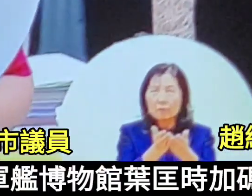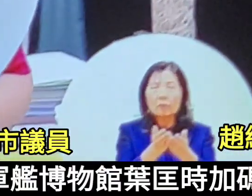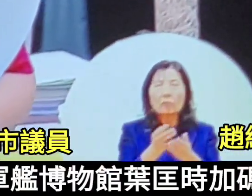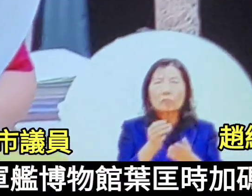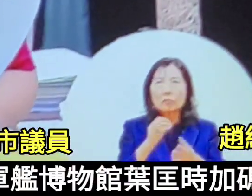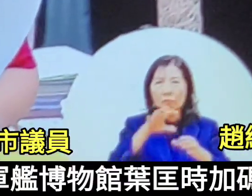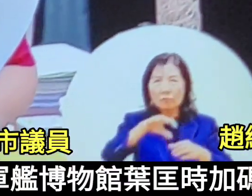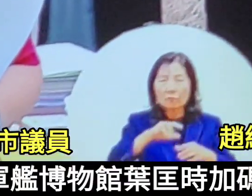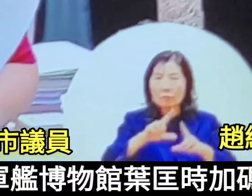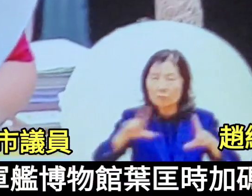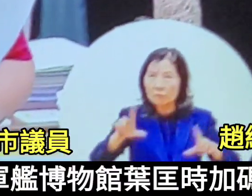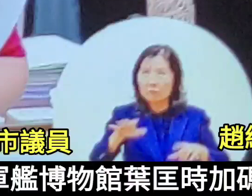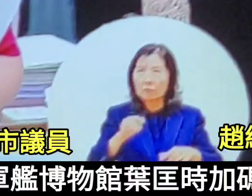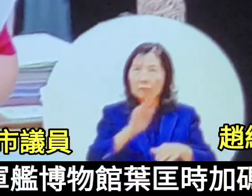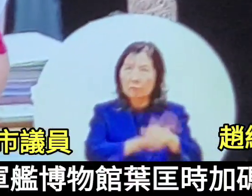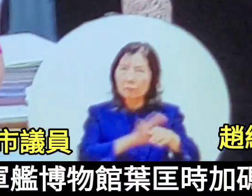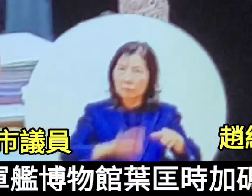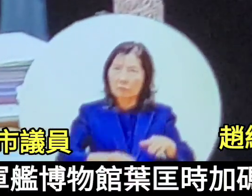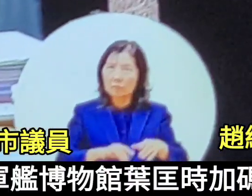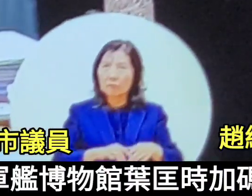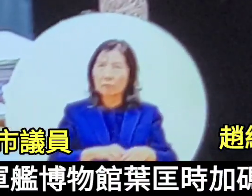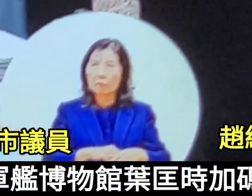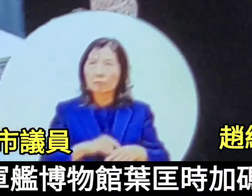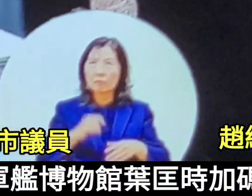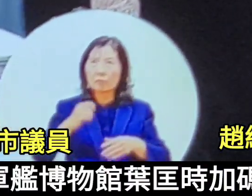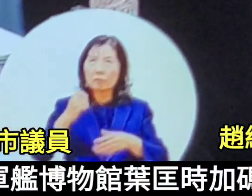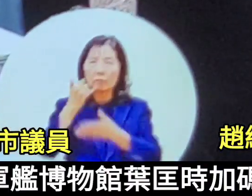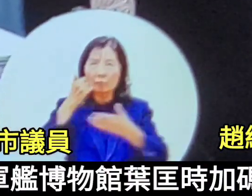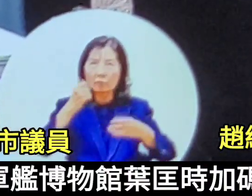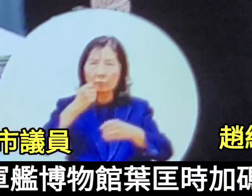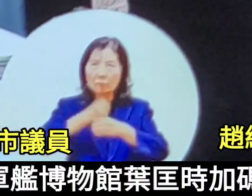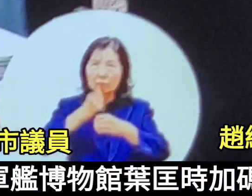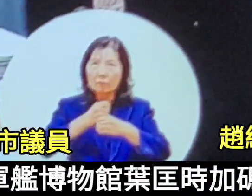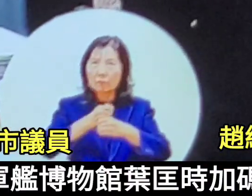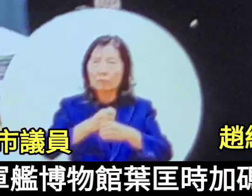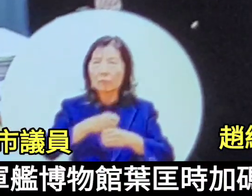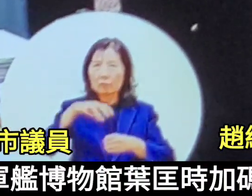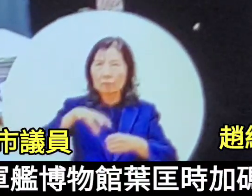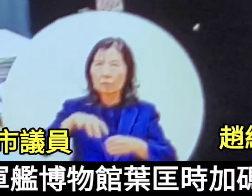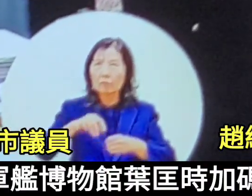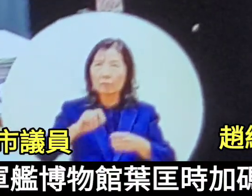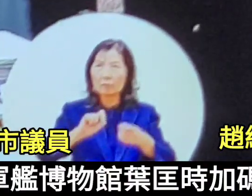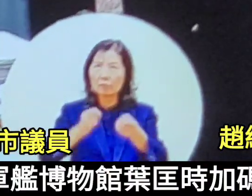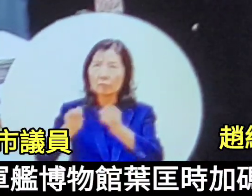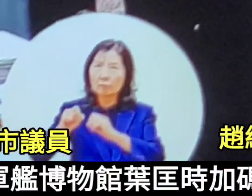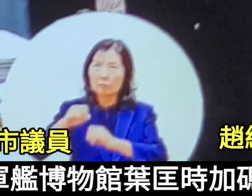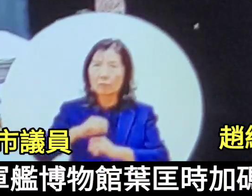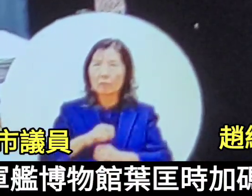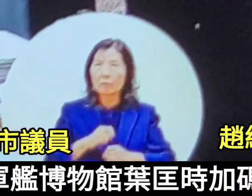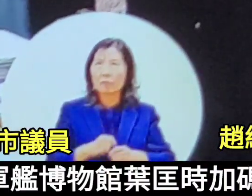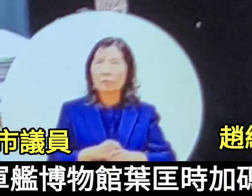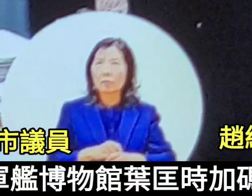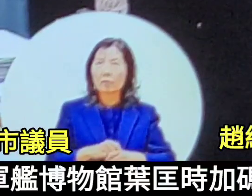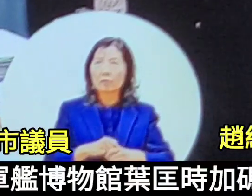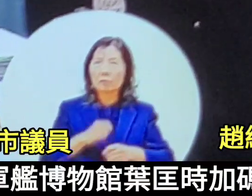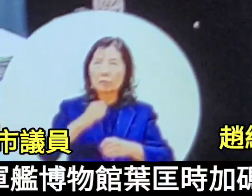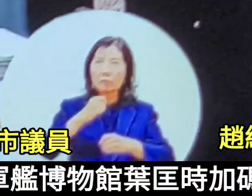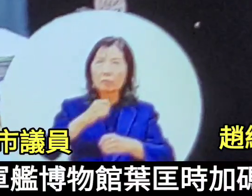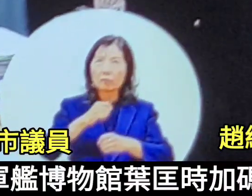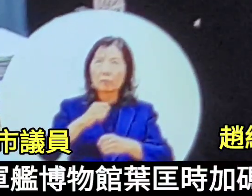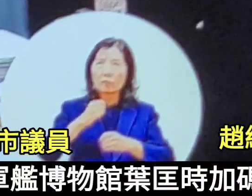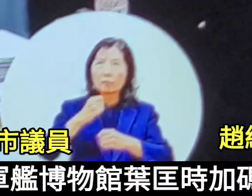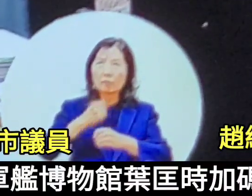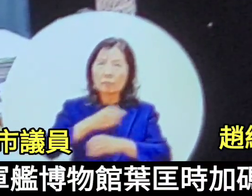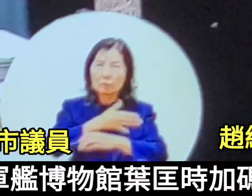间，其实左营整个海军的军区，看它周遭的这个眷村的这个空